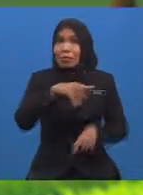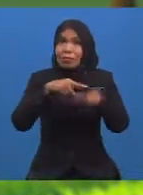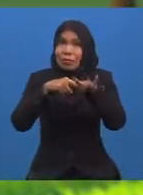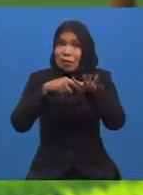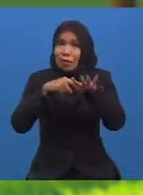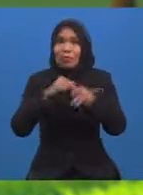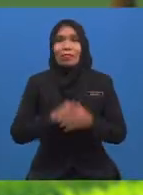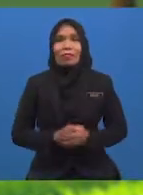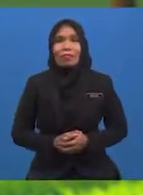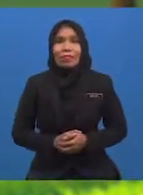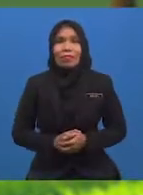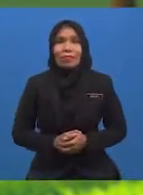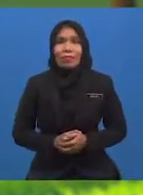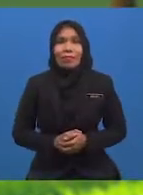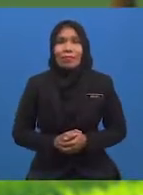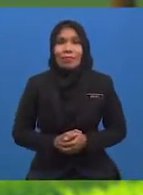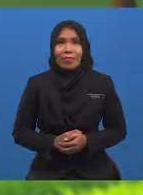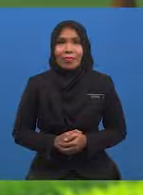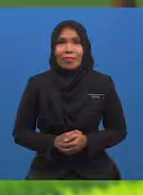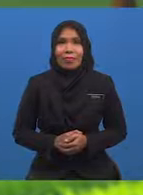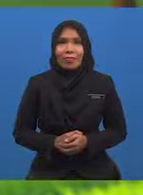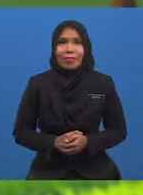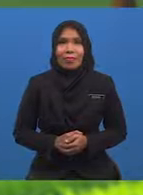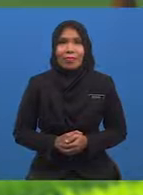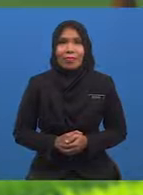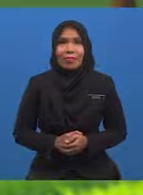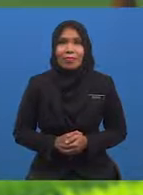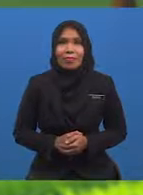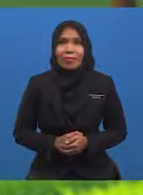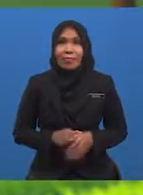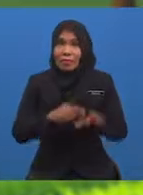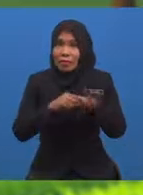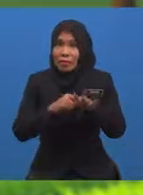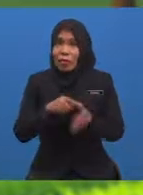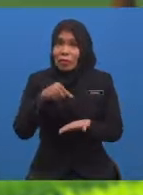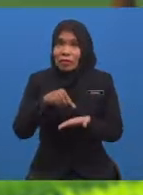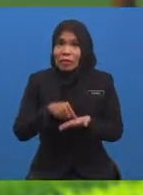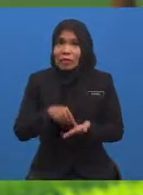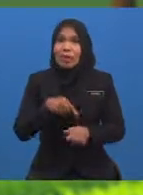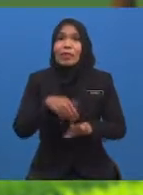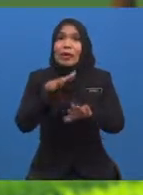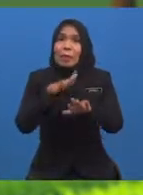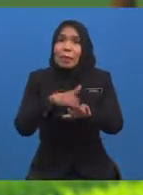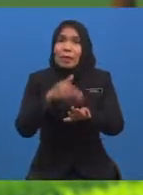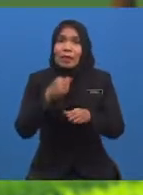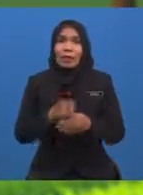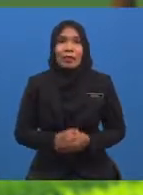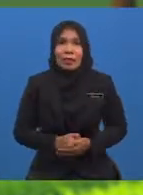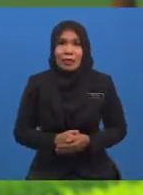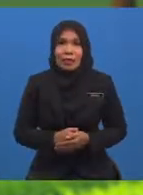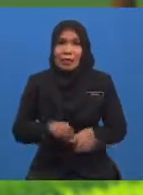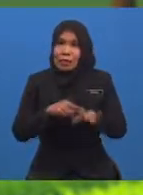Daun pun boleh jadi kapal terbang? Tidak. Daun ini dipanggil daun